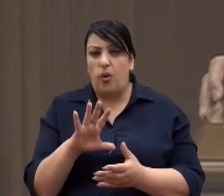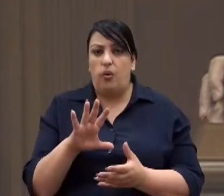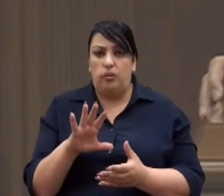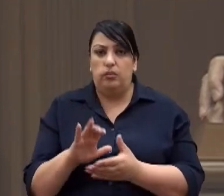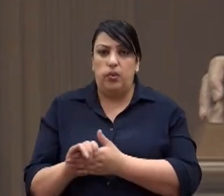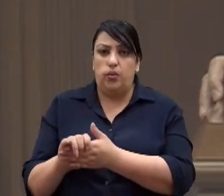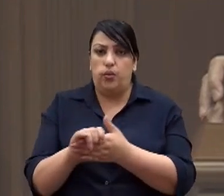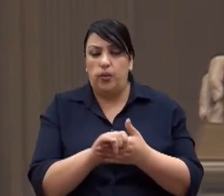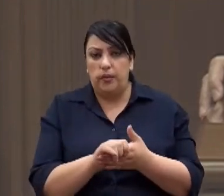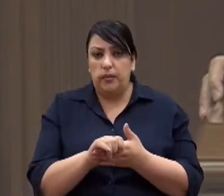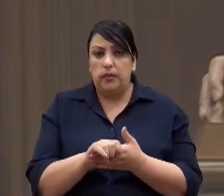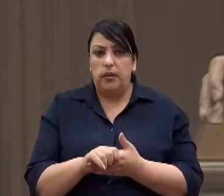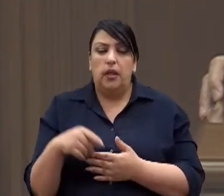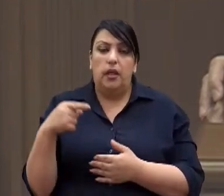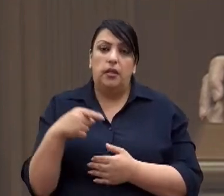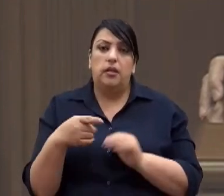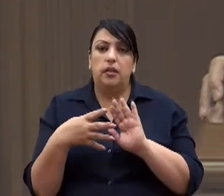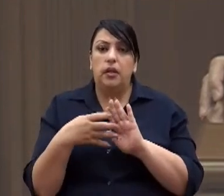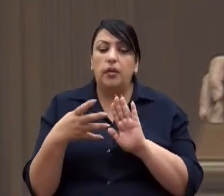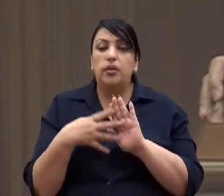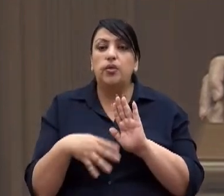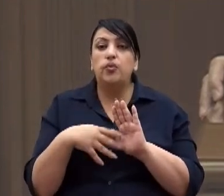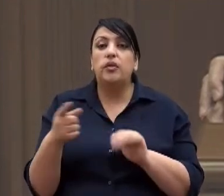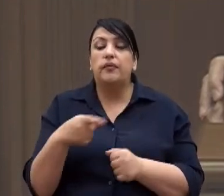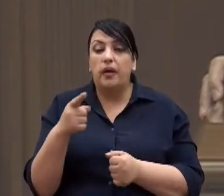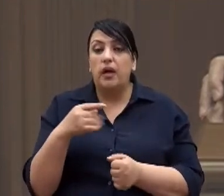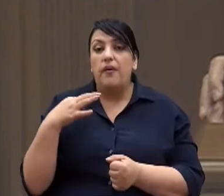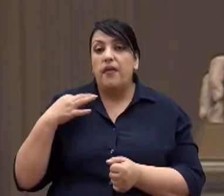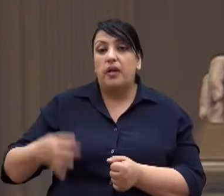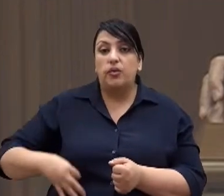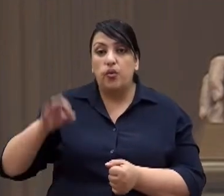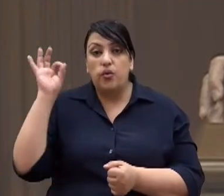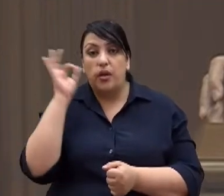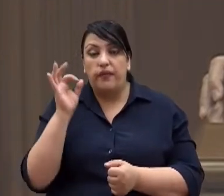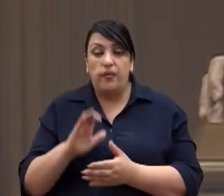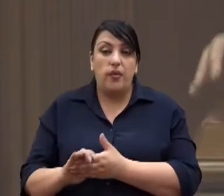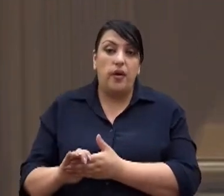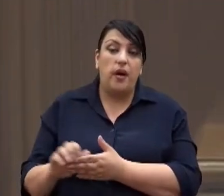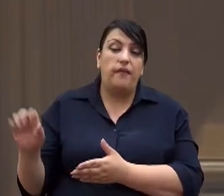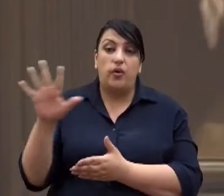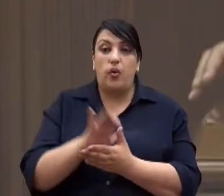1950 թվականին Ֆրանսիան և Գերմանիան ստեղծեցին Եվրամիության